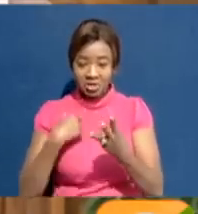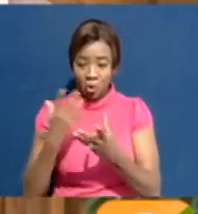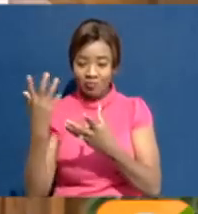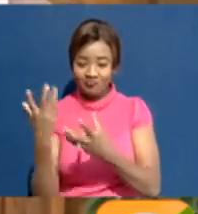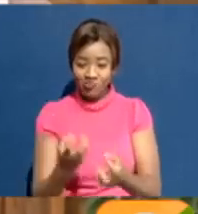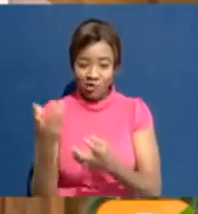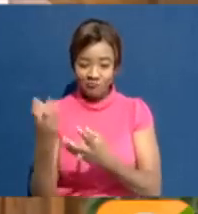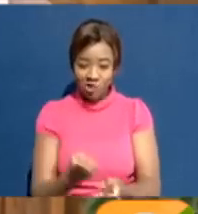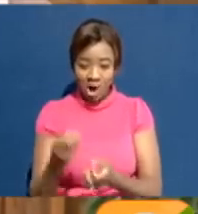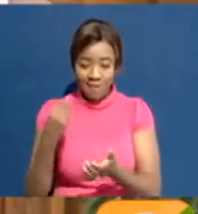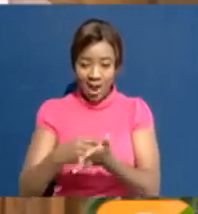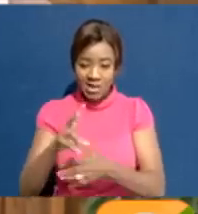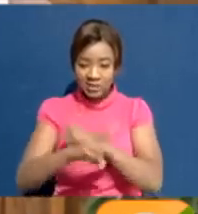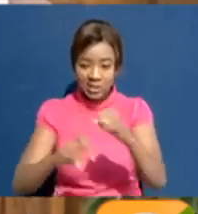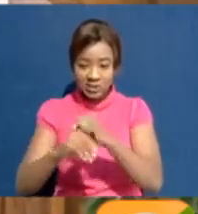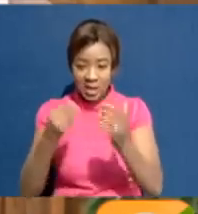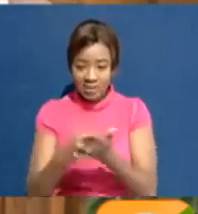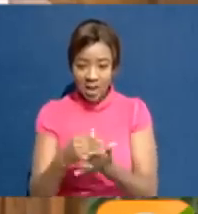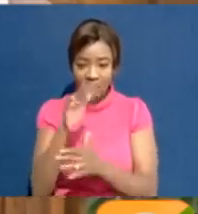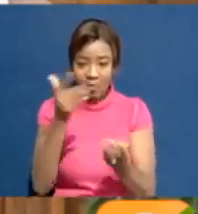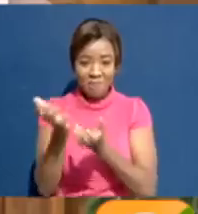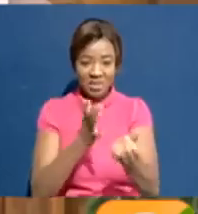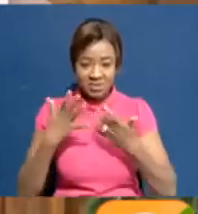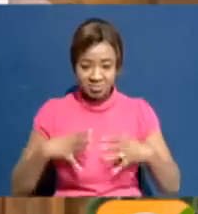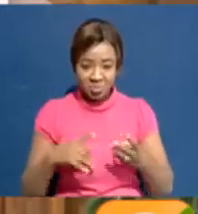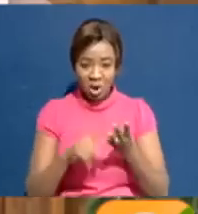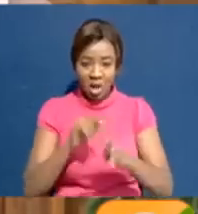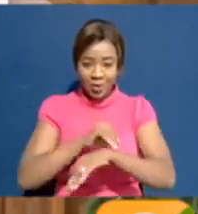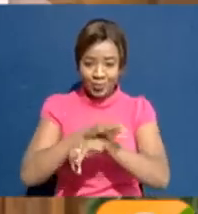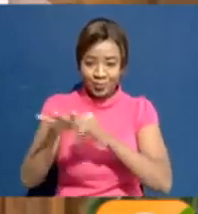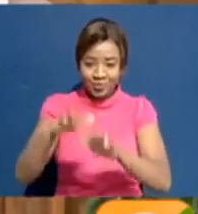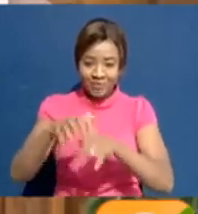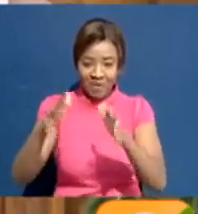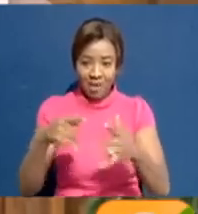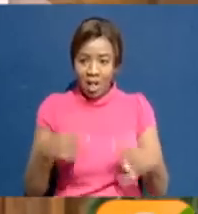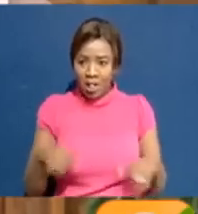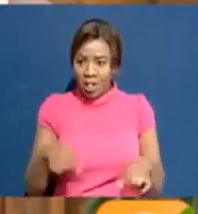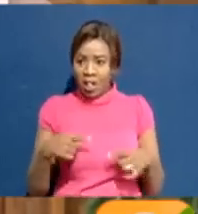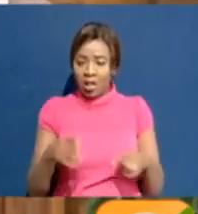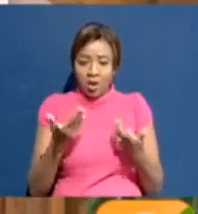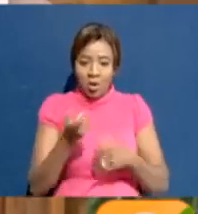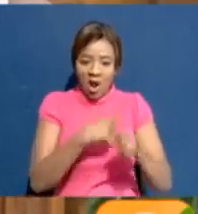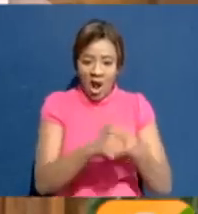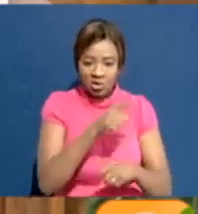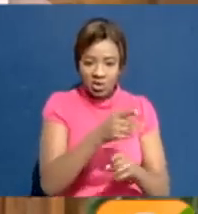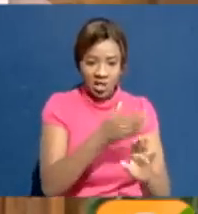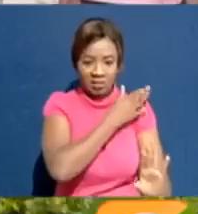from business people, to sell fear to farmers, and those activities they were